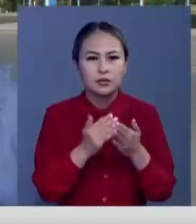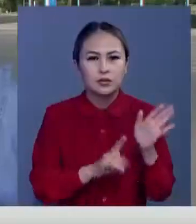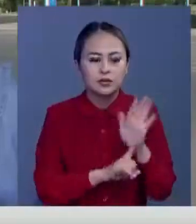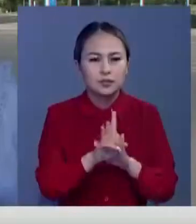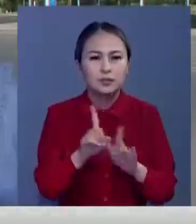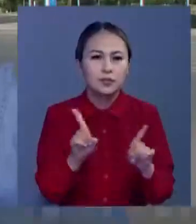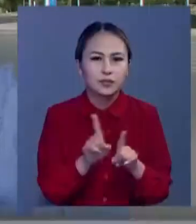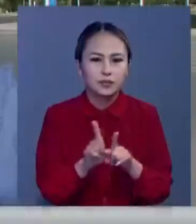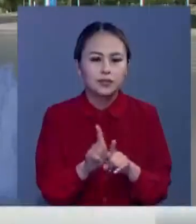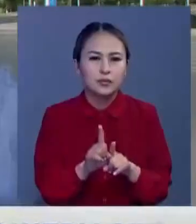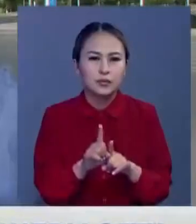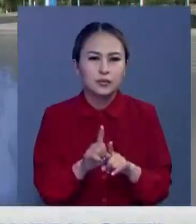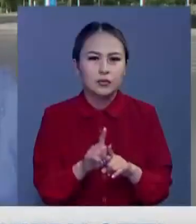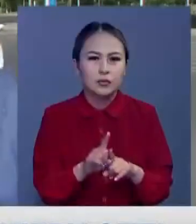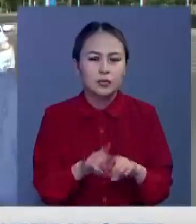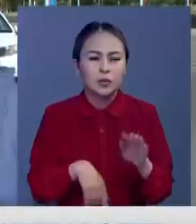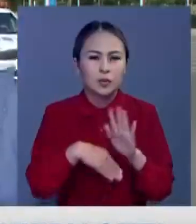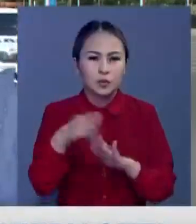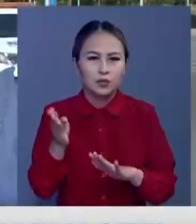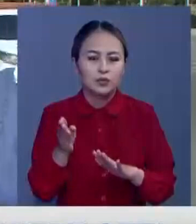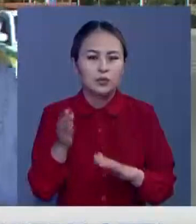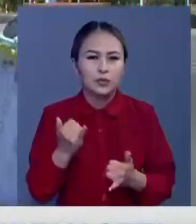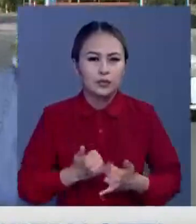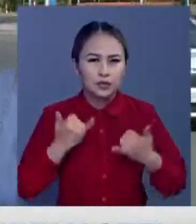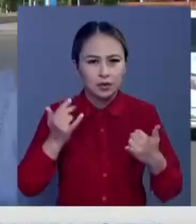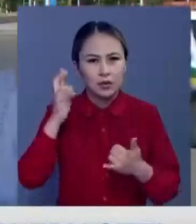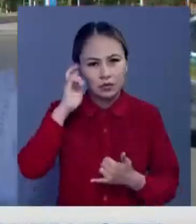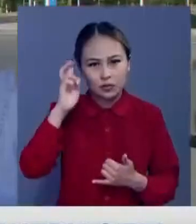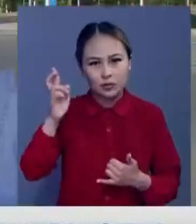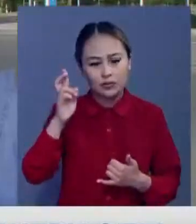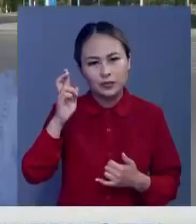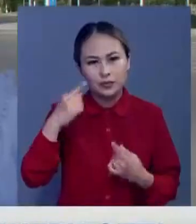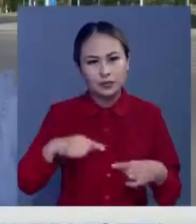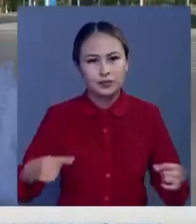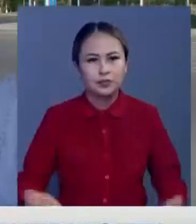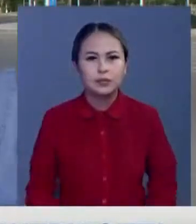азаматтарға да еңсесін тіктеуге, мемлекетіміздің рәміздерін көрсетуге жаңаша сеп деп ойлаймын.